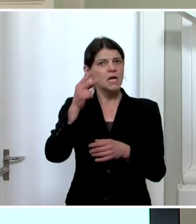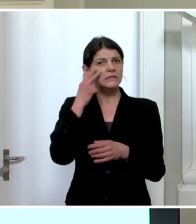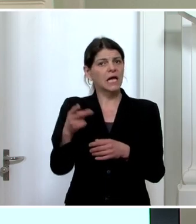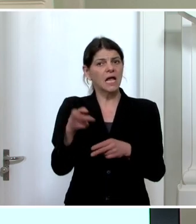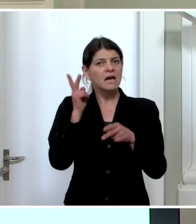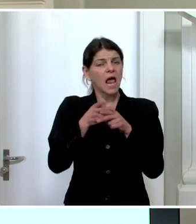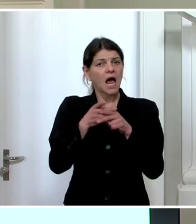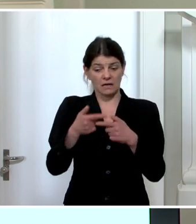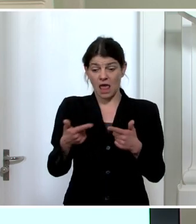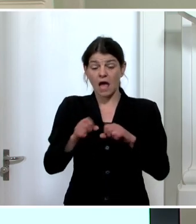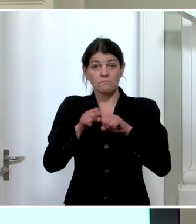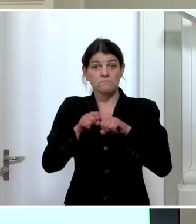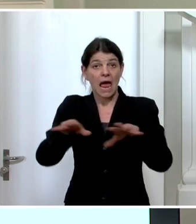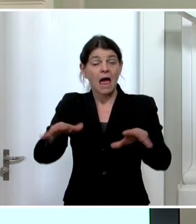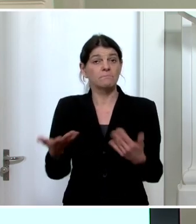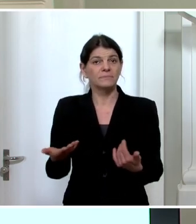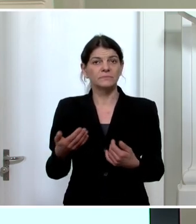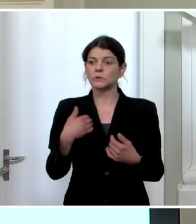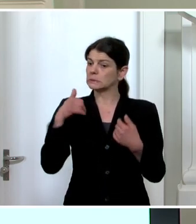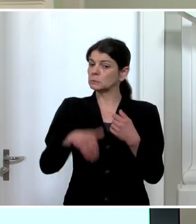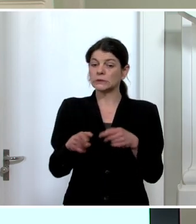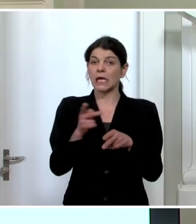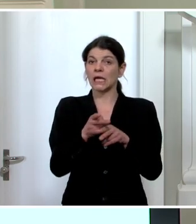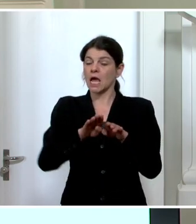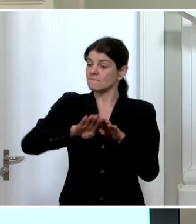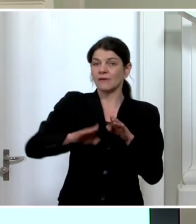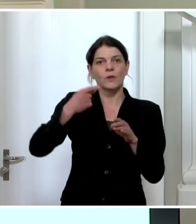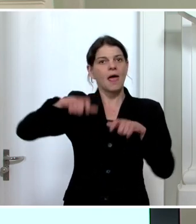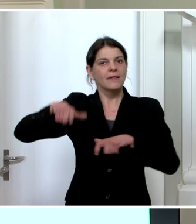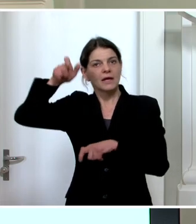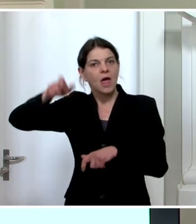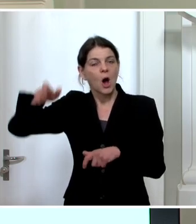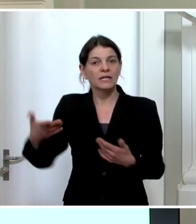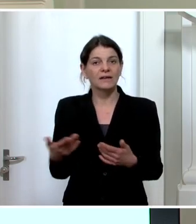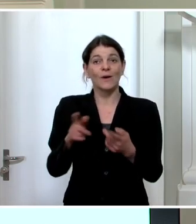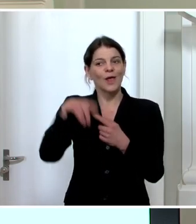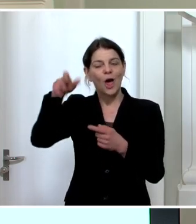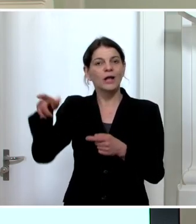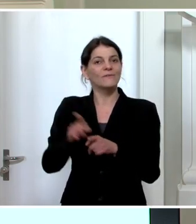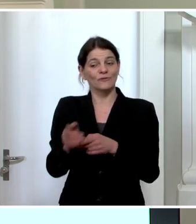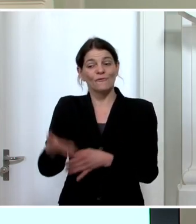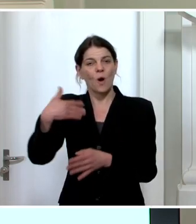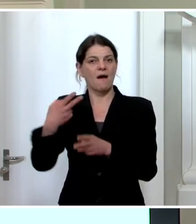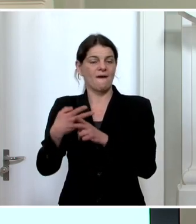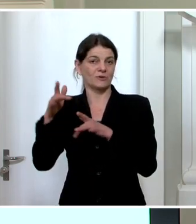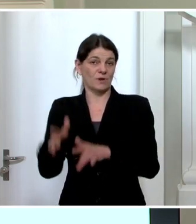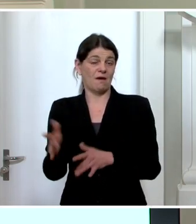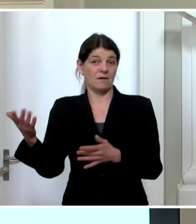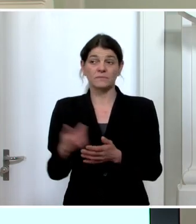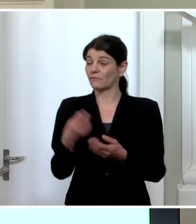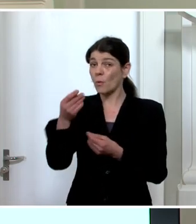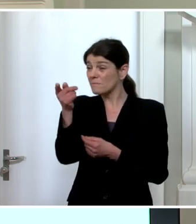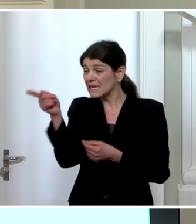Land verbreitet und sie muss einfach ferngehalten werden von den älteren Leuten und von den Leuten mit Vorerkrankungen, weil sich